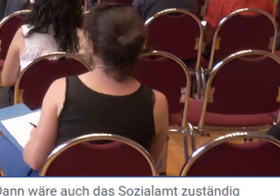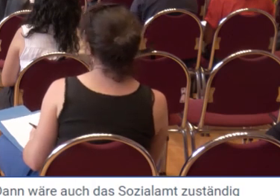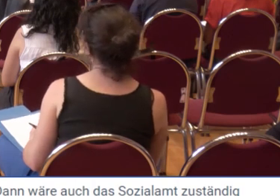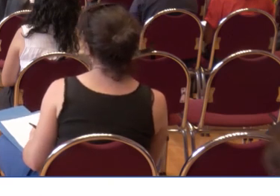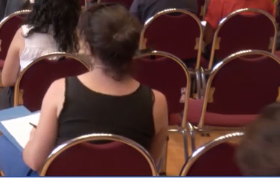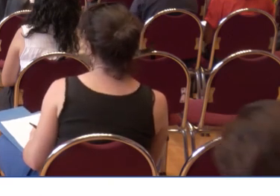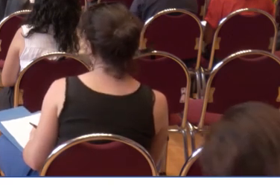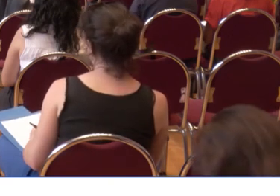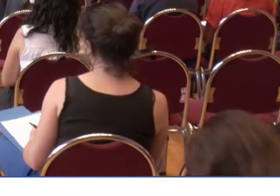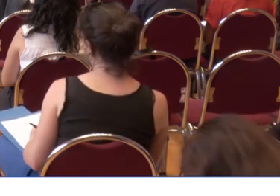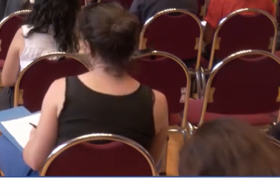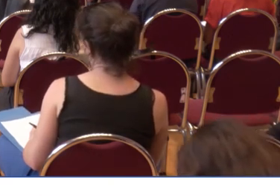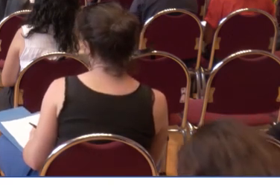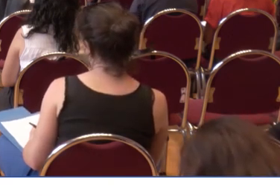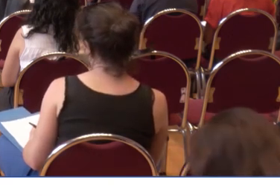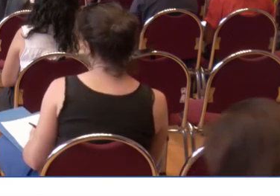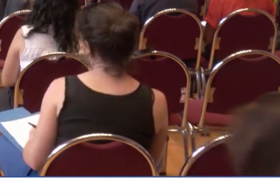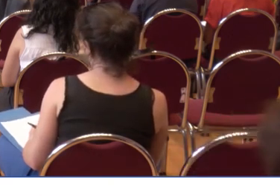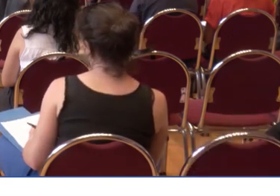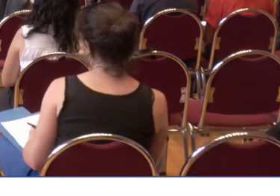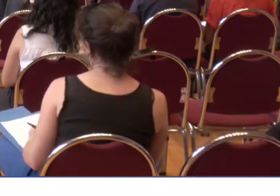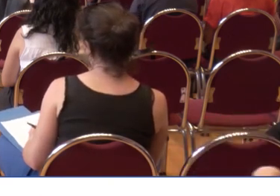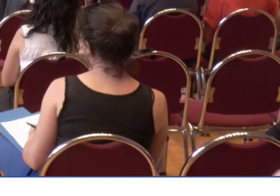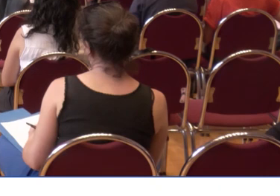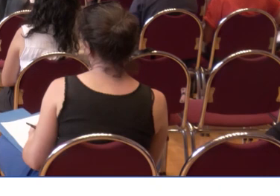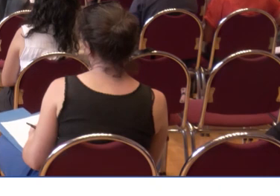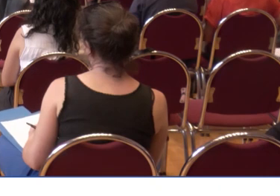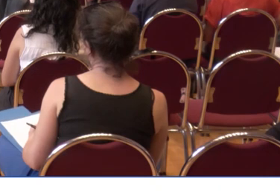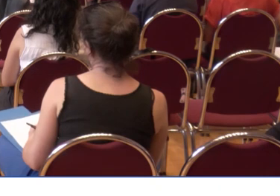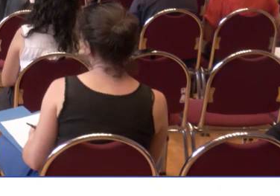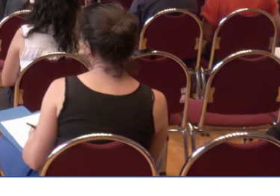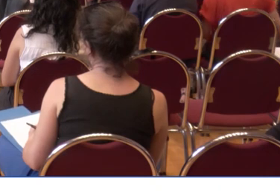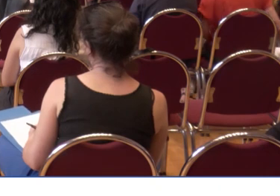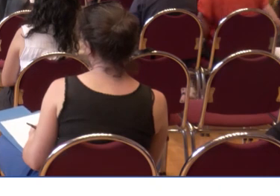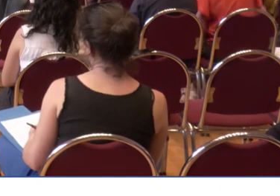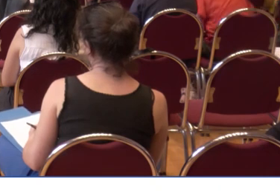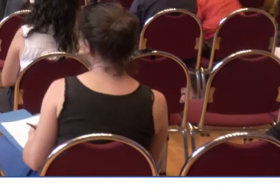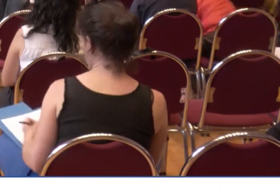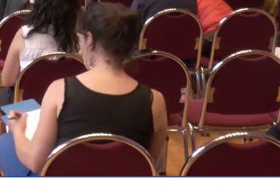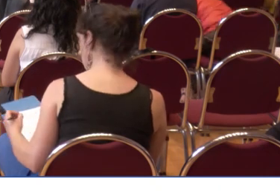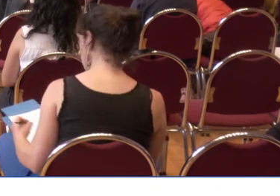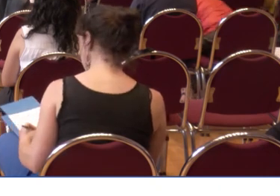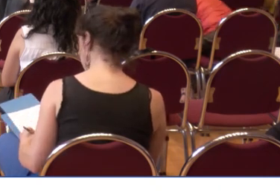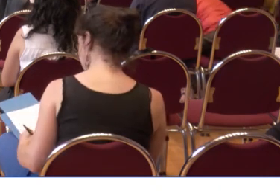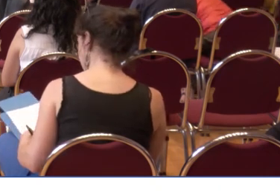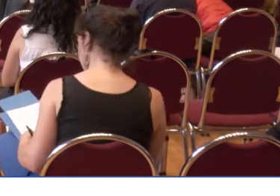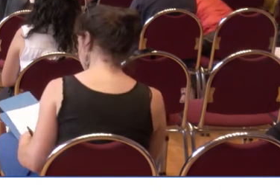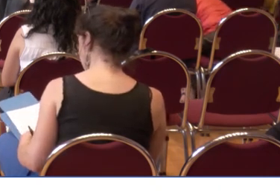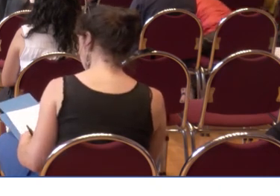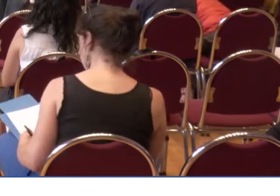dann weiter nach § 14 SGB 9 ja dann nächster Schritt